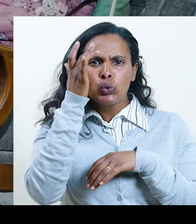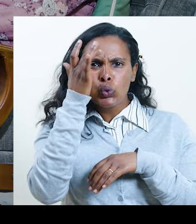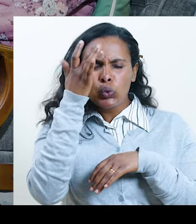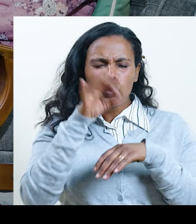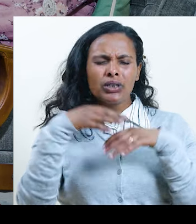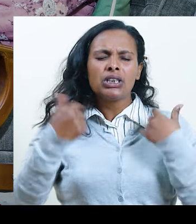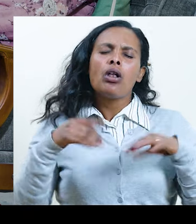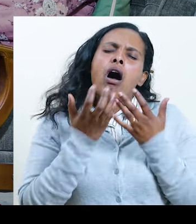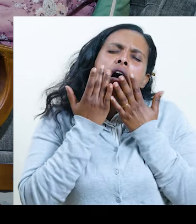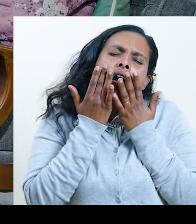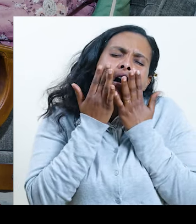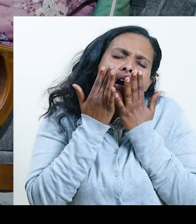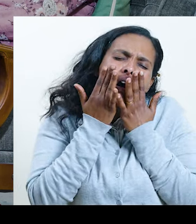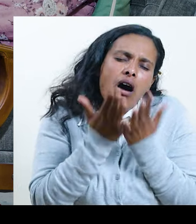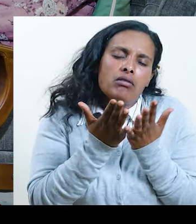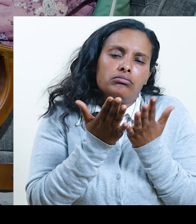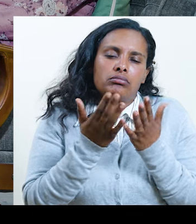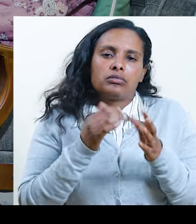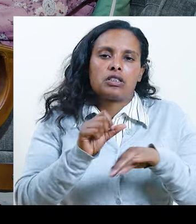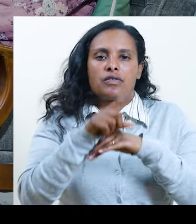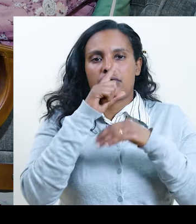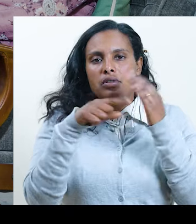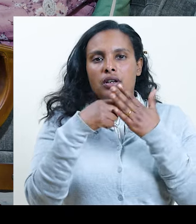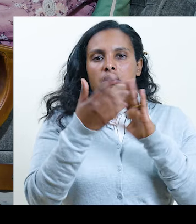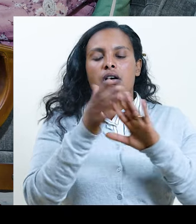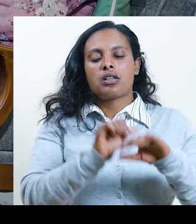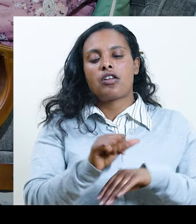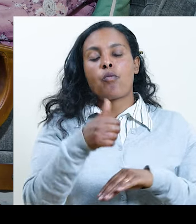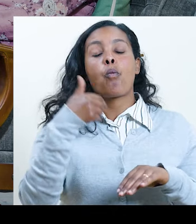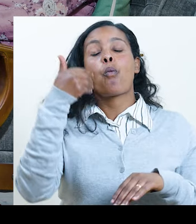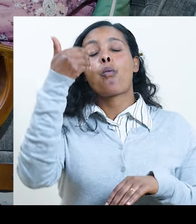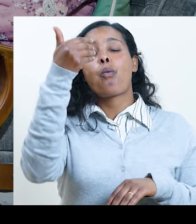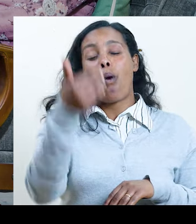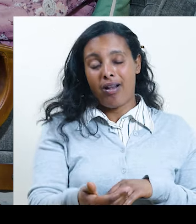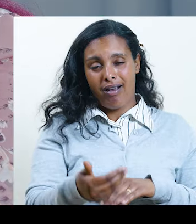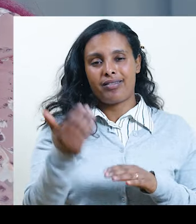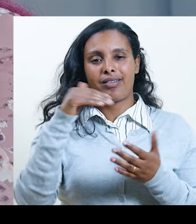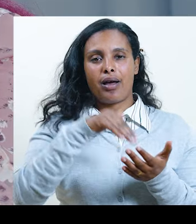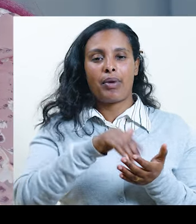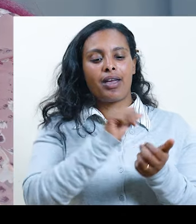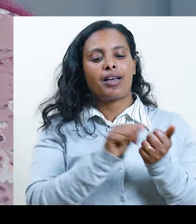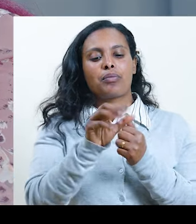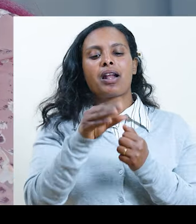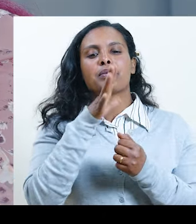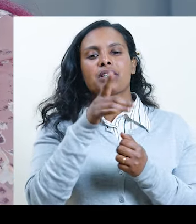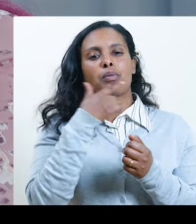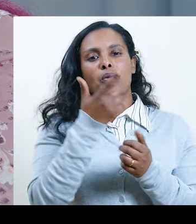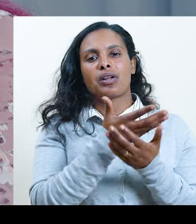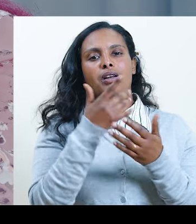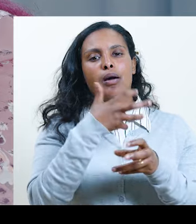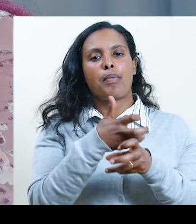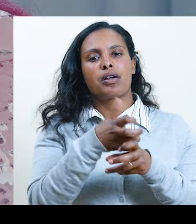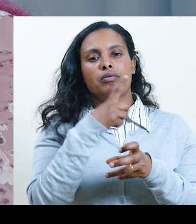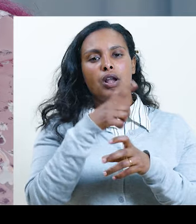እየተሰማሽ እየተንገበገብሽ እንደዚህ ሁሉ ነገር እያሳለፍሽ ነው ያለሽውና ይሄንን ካሳለፋችሁ በኋላ ደግሞ እንደገና ቅድሚያ ለመስጠት የሚለው